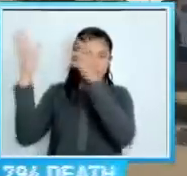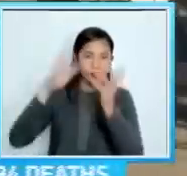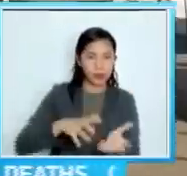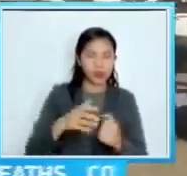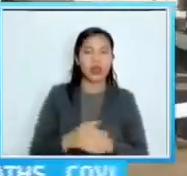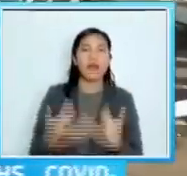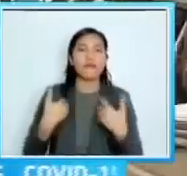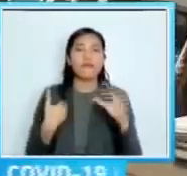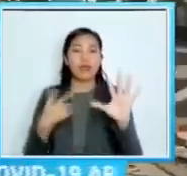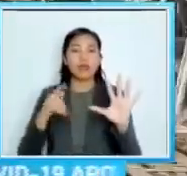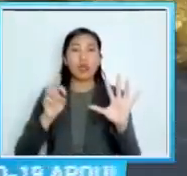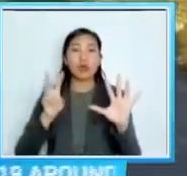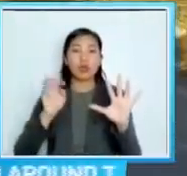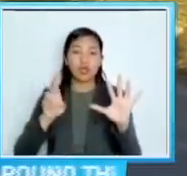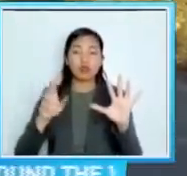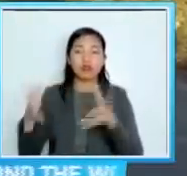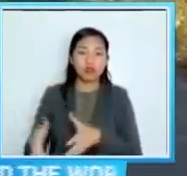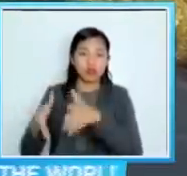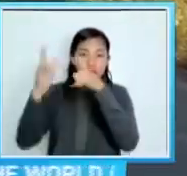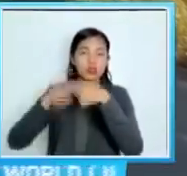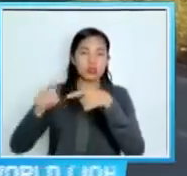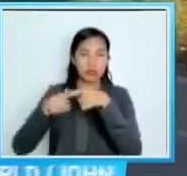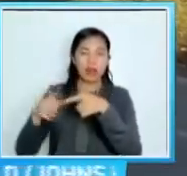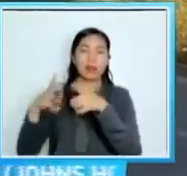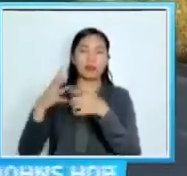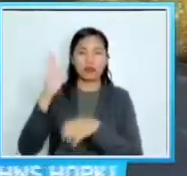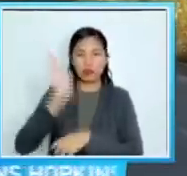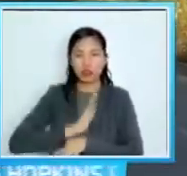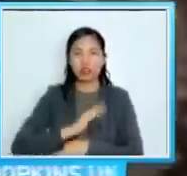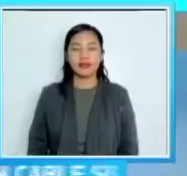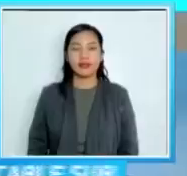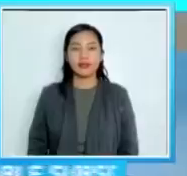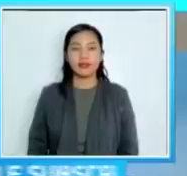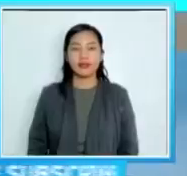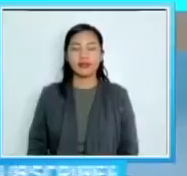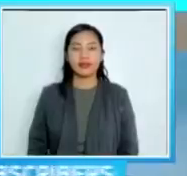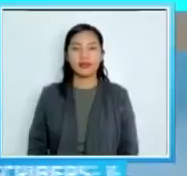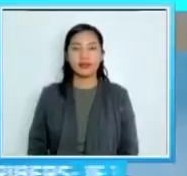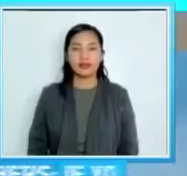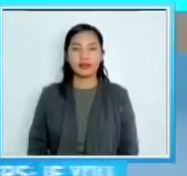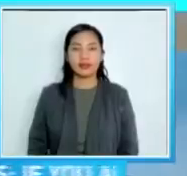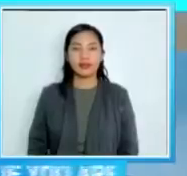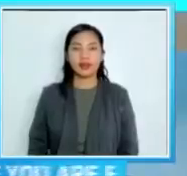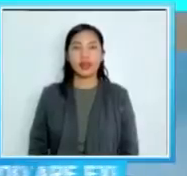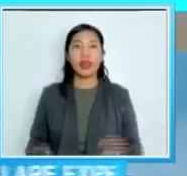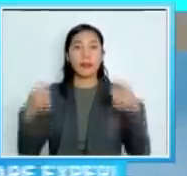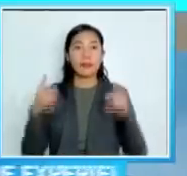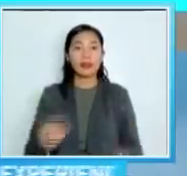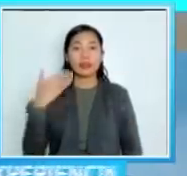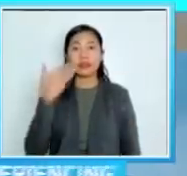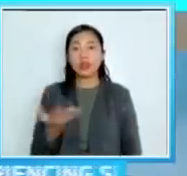naapektuhan sa isla. Pero puspusan na rin ang ginagawa nilang power restoration. Dead on the spot ang isang motorcycle